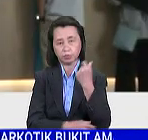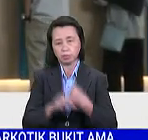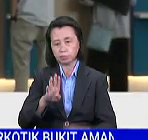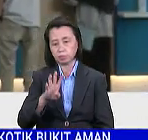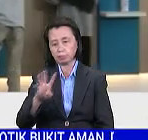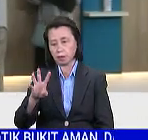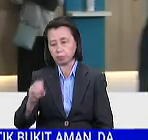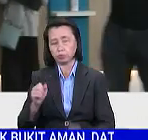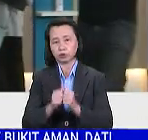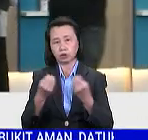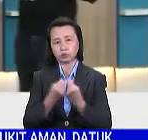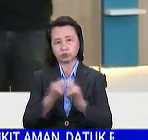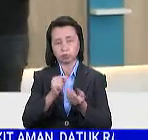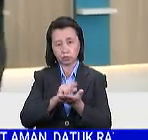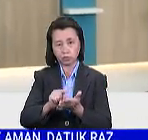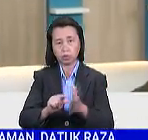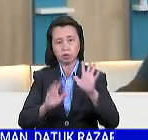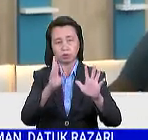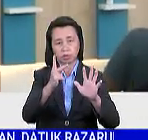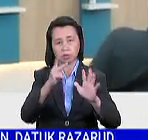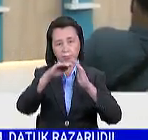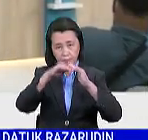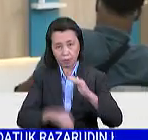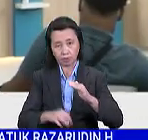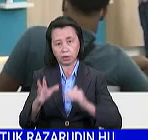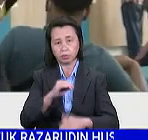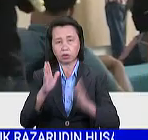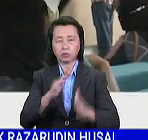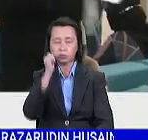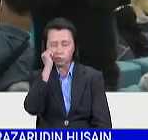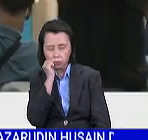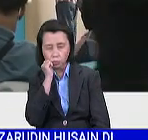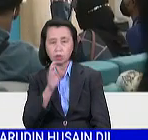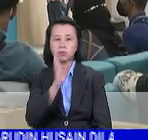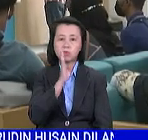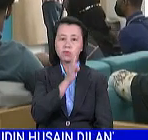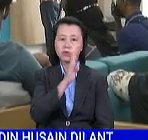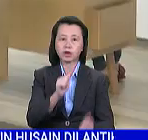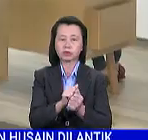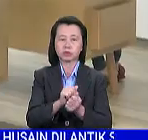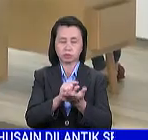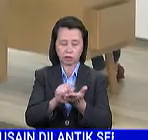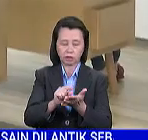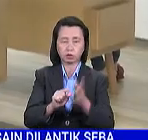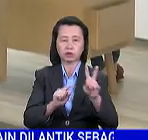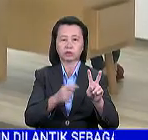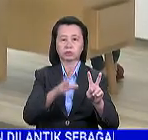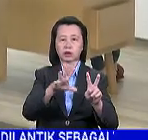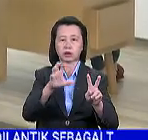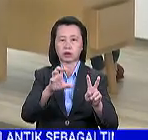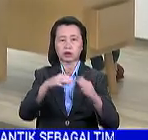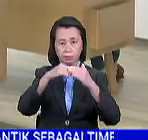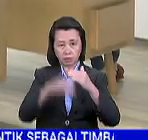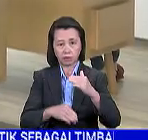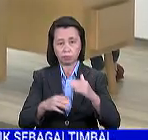B40 dengan Jumlah pendapatan 5000 ringgit ke bawah dan warga emas serta bujang dengan pendapatan 2.500